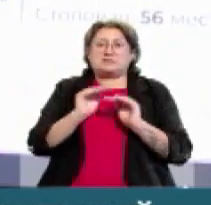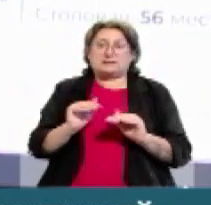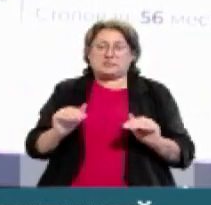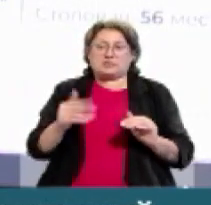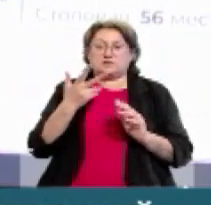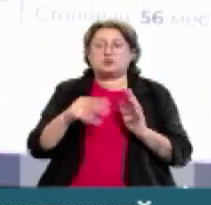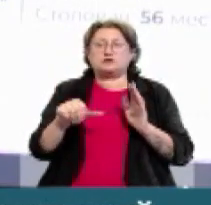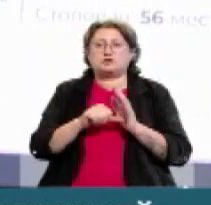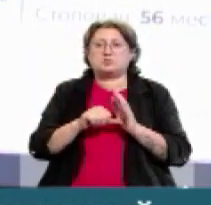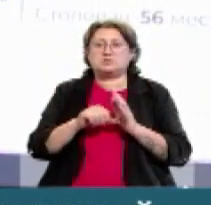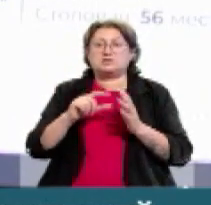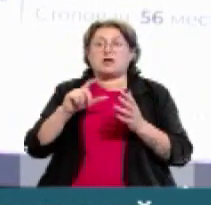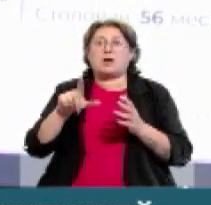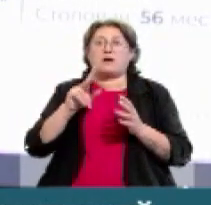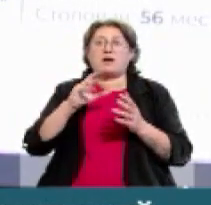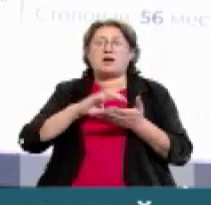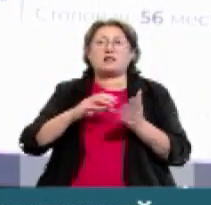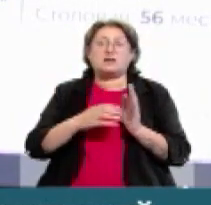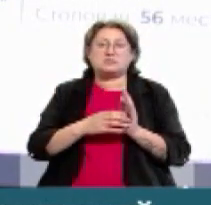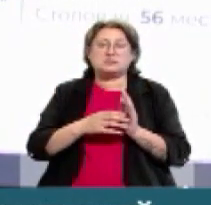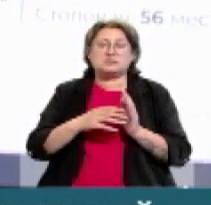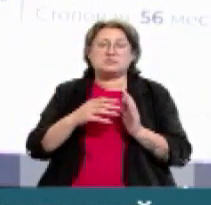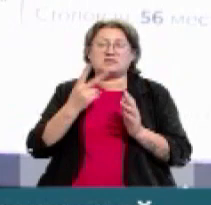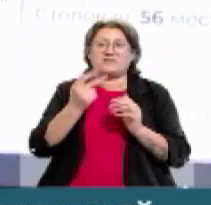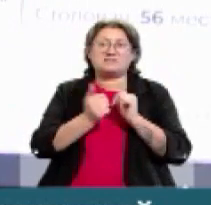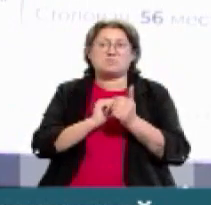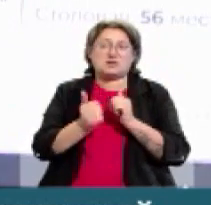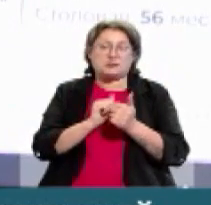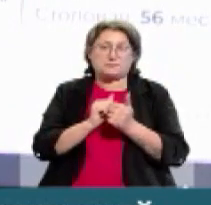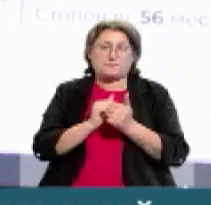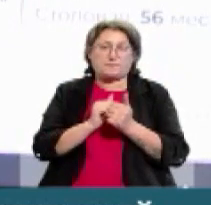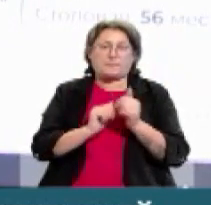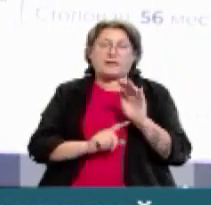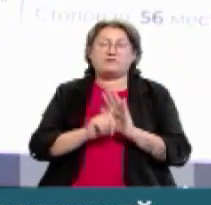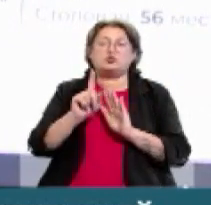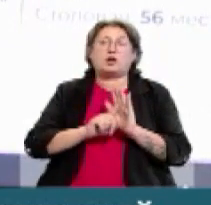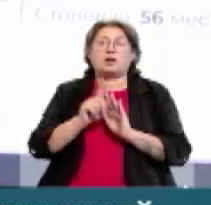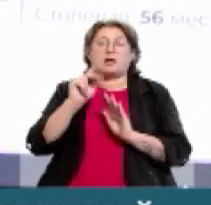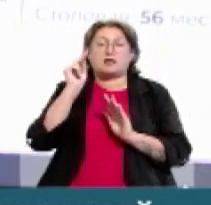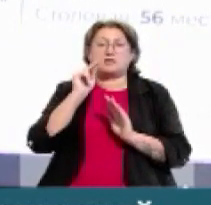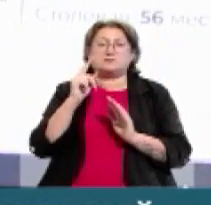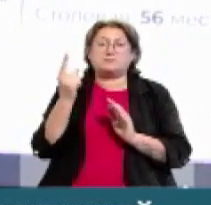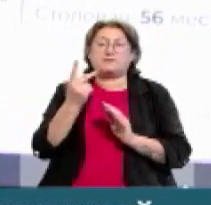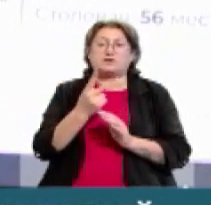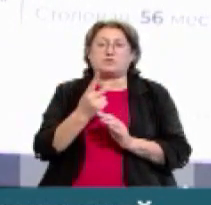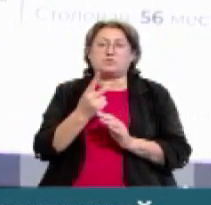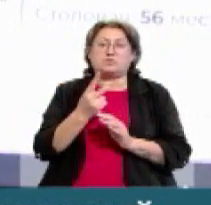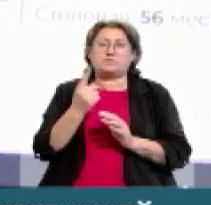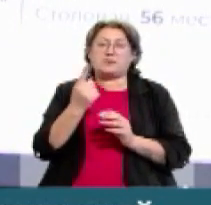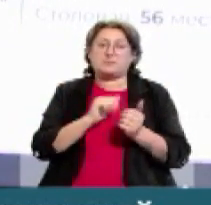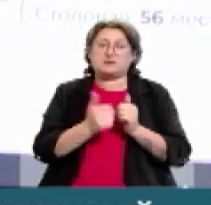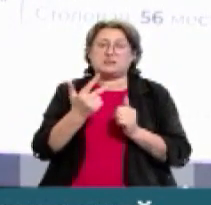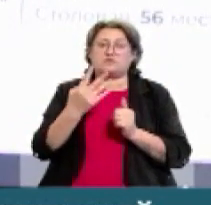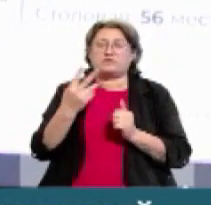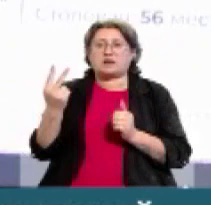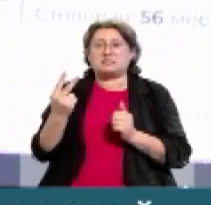деток, 36 класс-комплектов. Обучаемся мы в две смены. Начальные классы тоже первые, вторые. Первая смена,